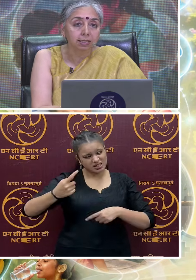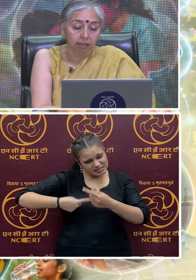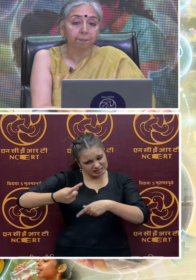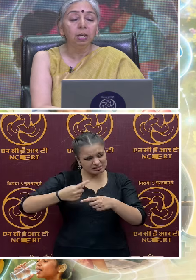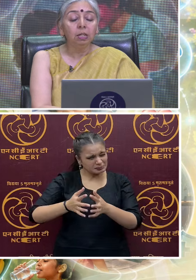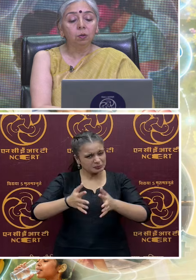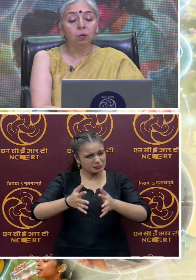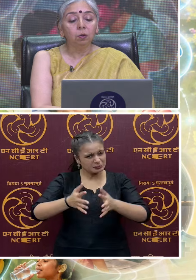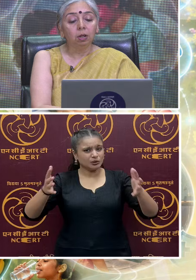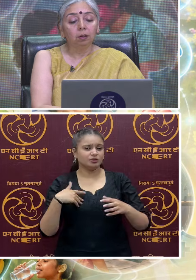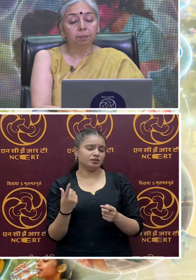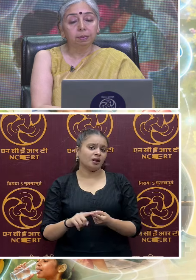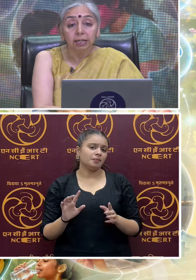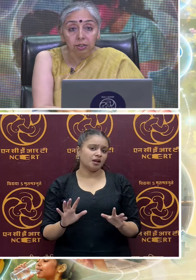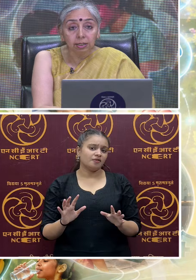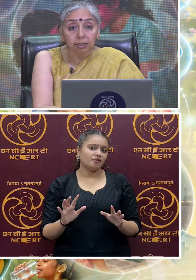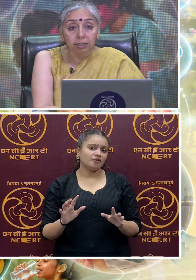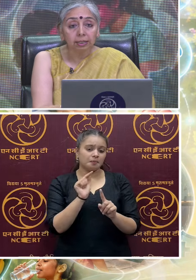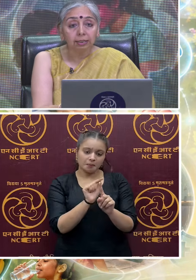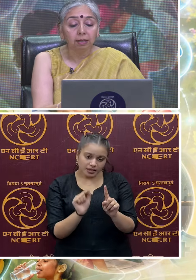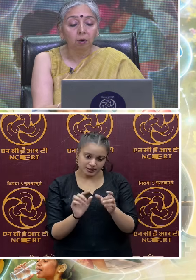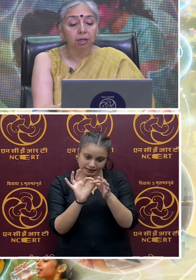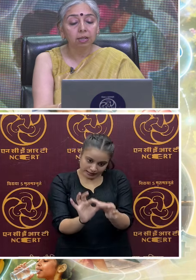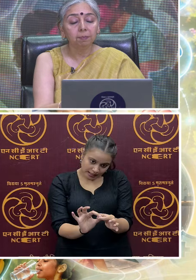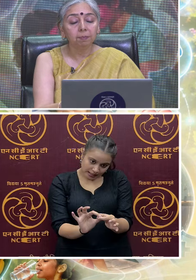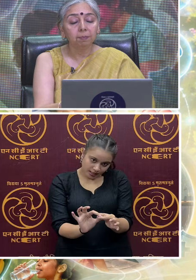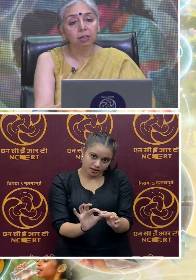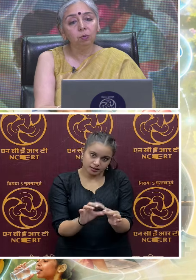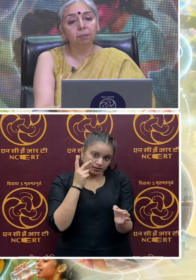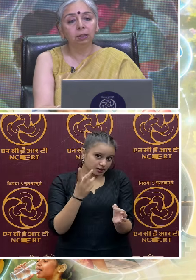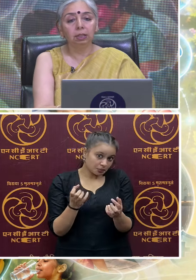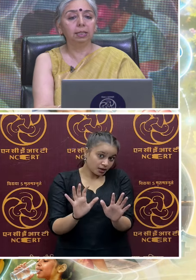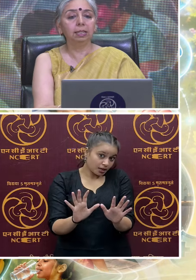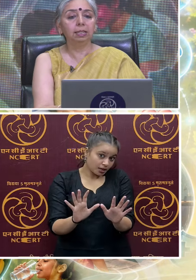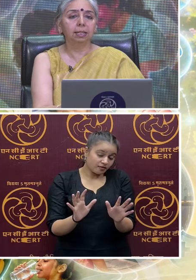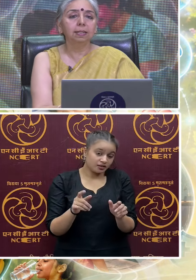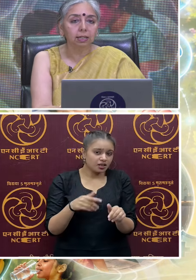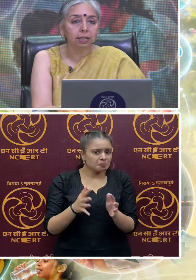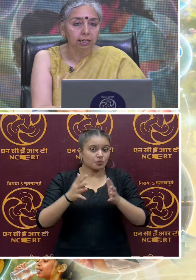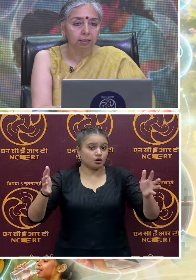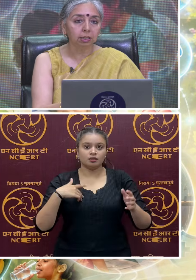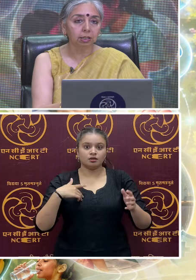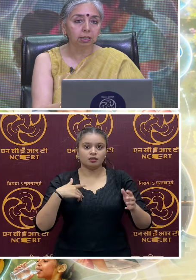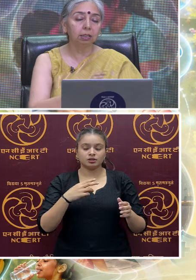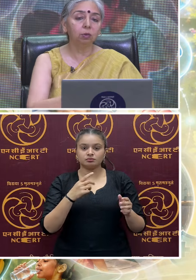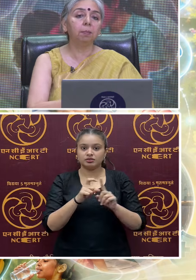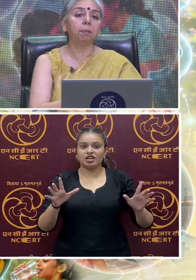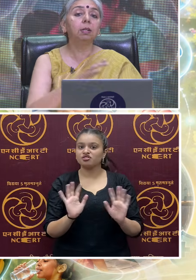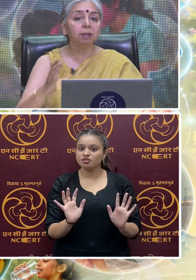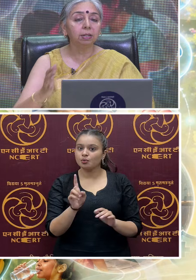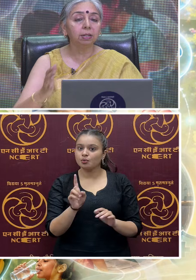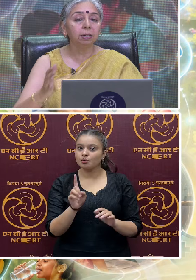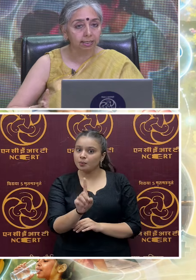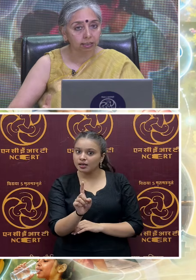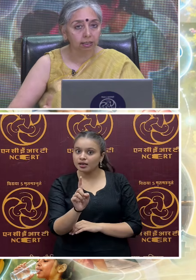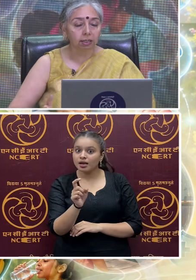बढ़ती जा रही हैं। सो परसेंटेज के फॉर्म में अगर आप देखें तो ये इतनी ज़्यादा सीवियर नहीं लगती, बट अगर इनको हम